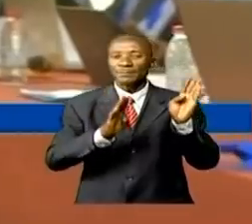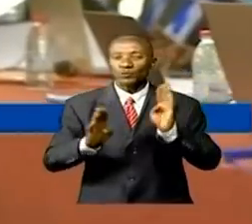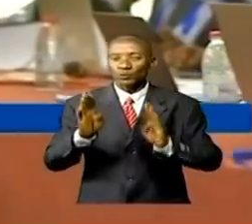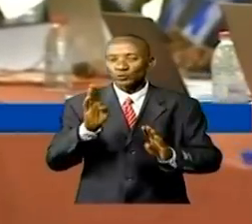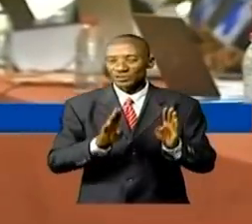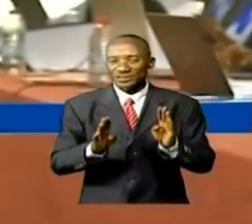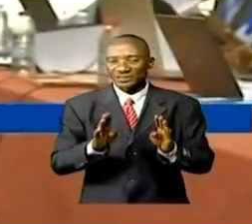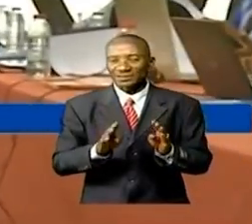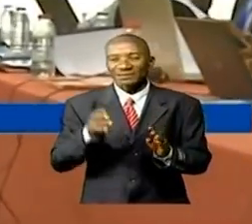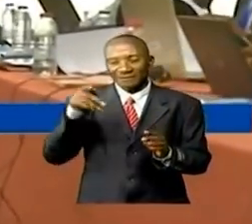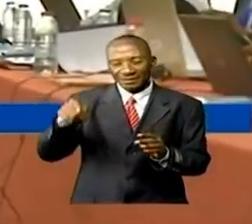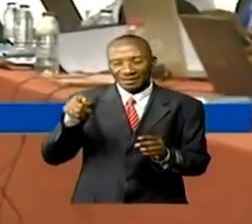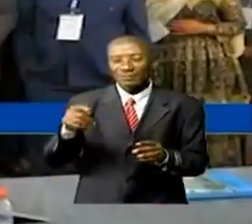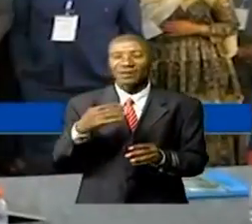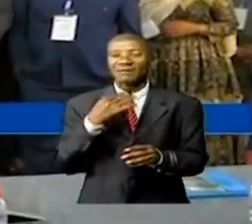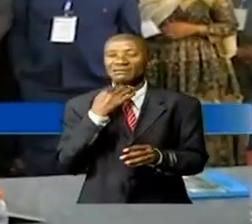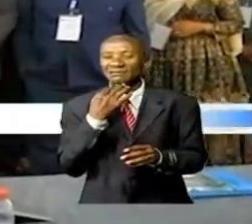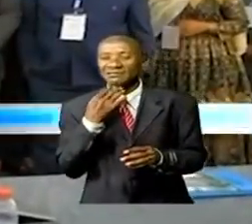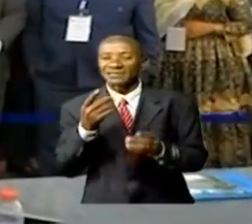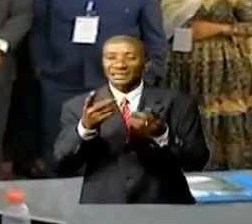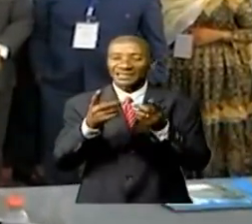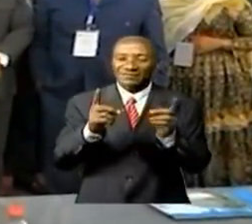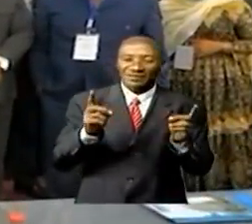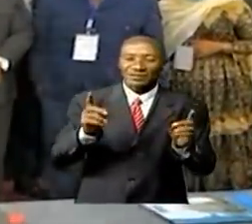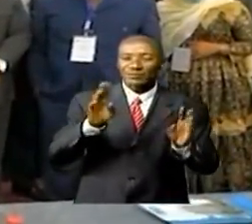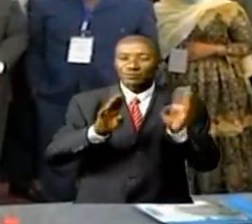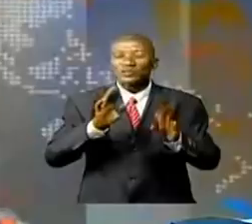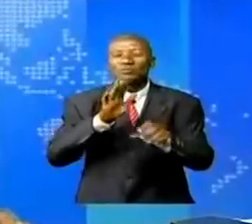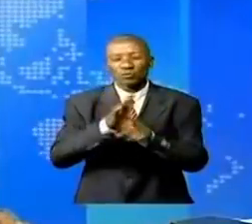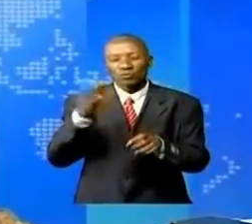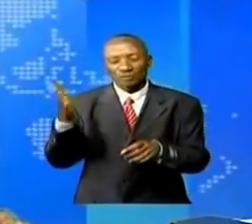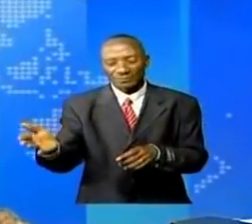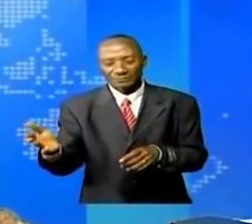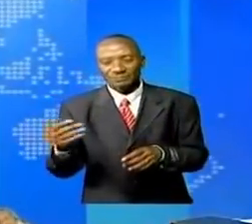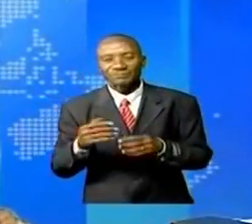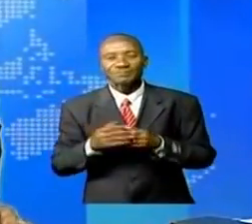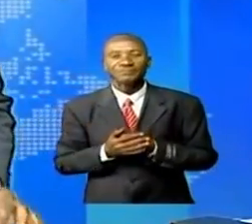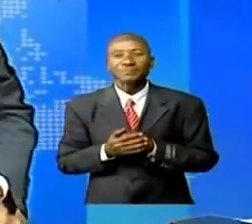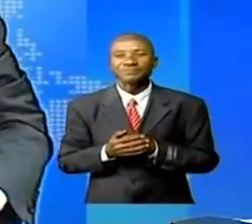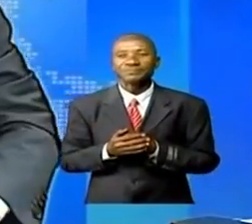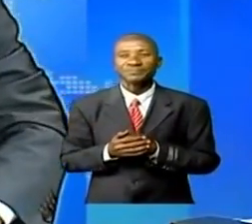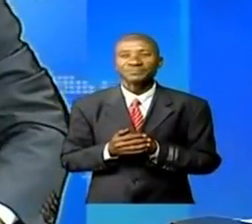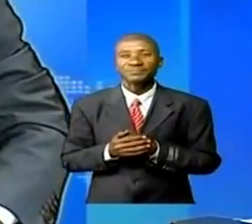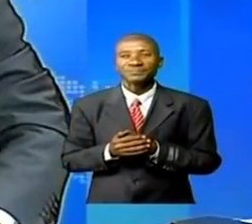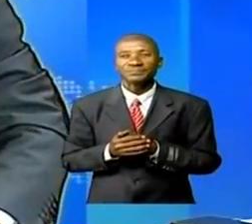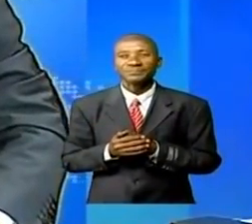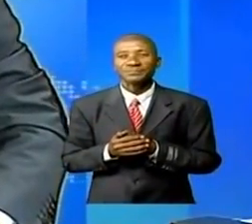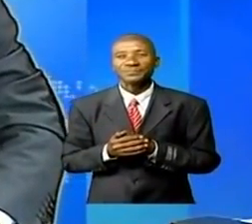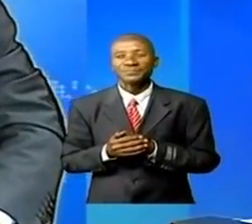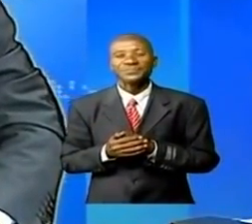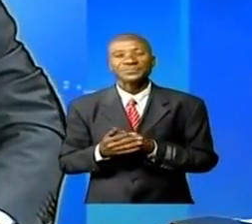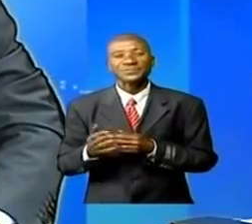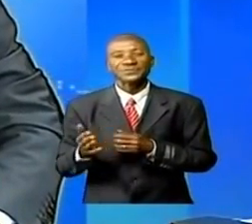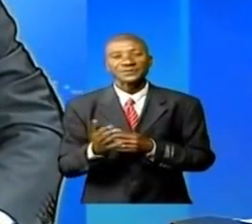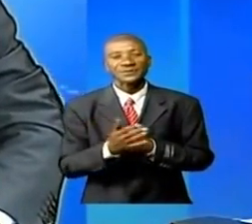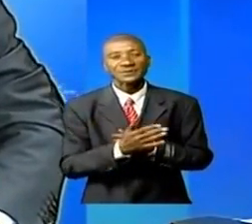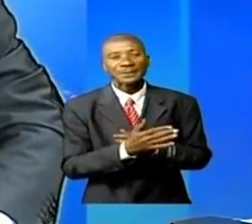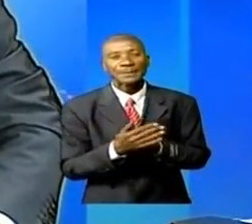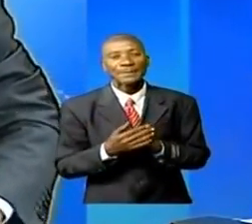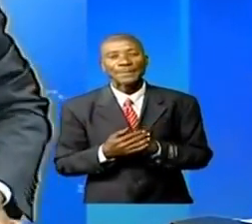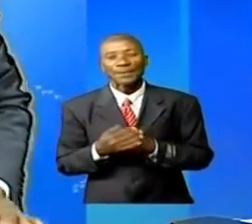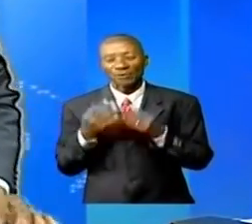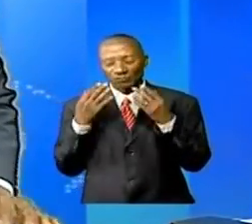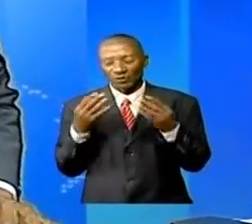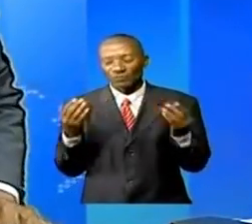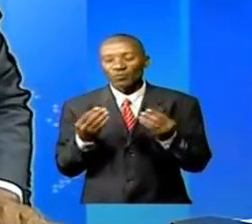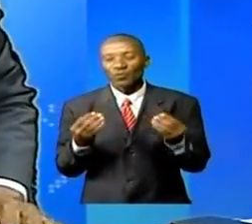et extraordinaire diversité biologique. Parlons infrastructure dans ces journaux avec cette question, où en sommes-nous